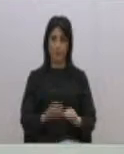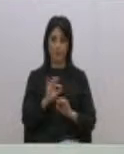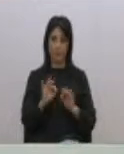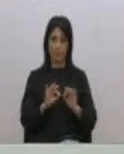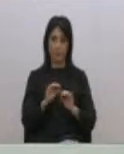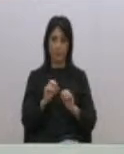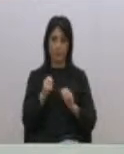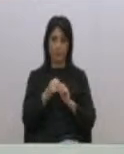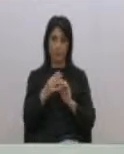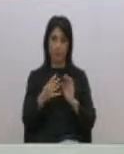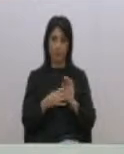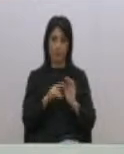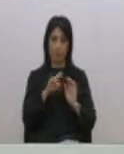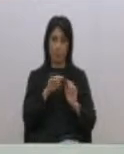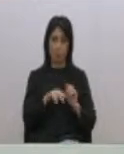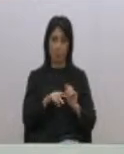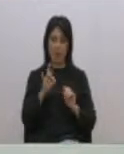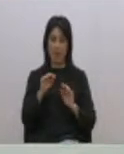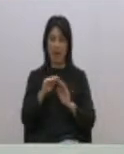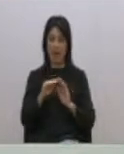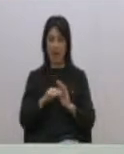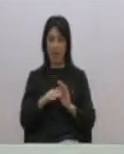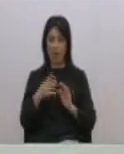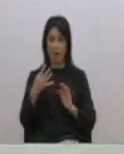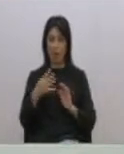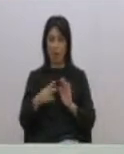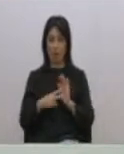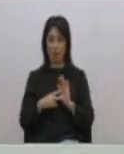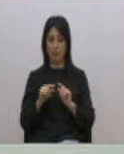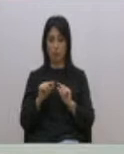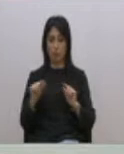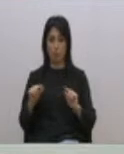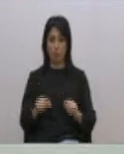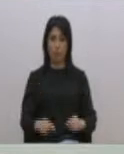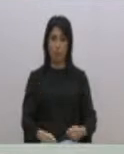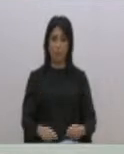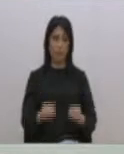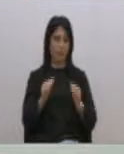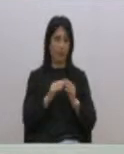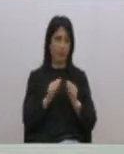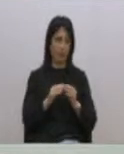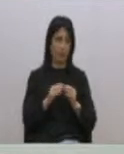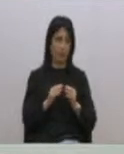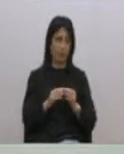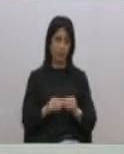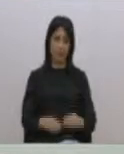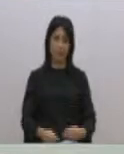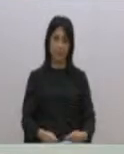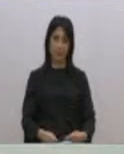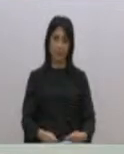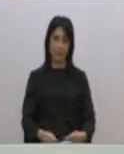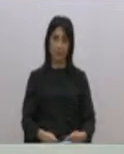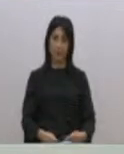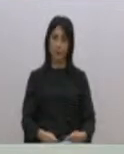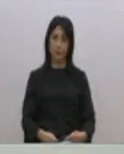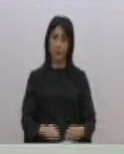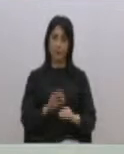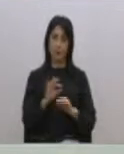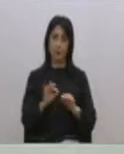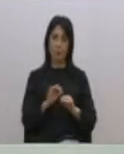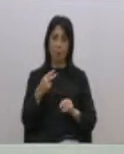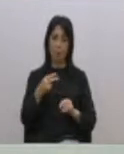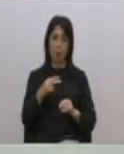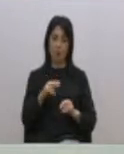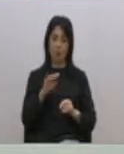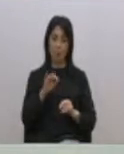პროექტის მე-19 პუნქტი, რეგლამენტის 27 მომხრე. არ არის სულელება? კითხვები არ არის. პროექტის